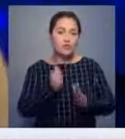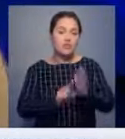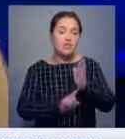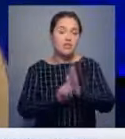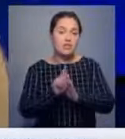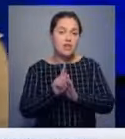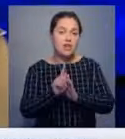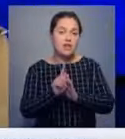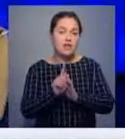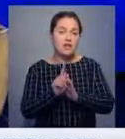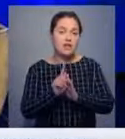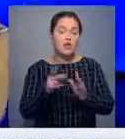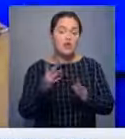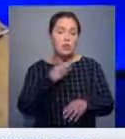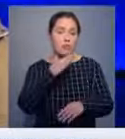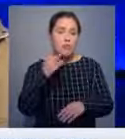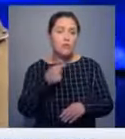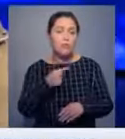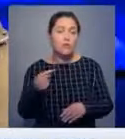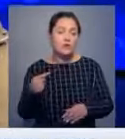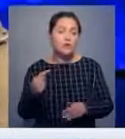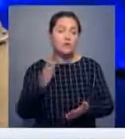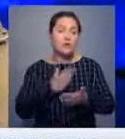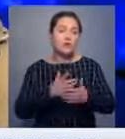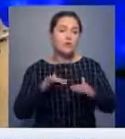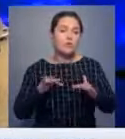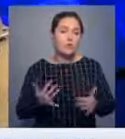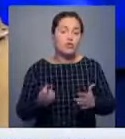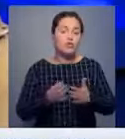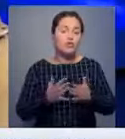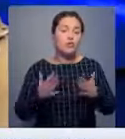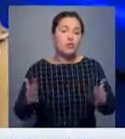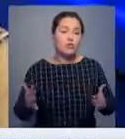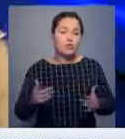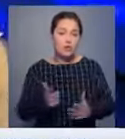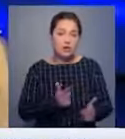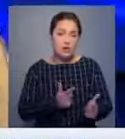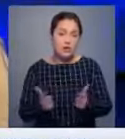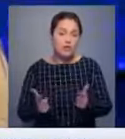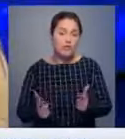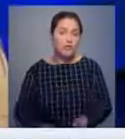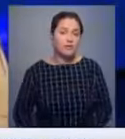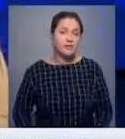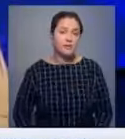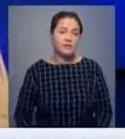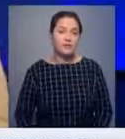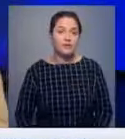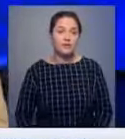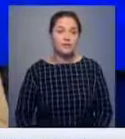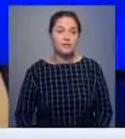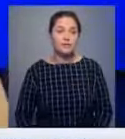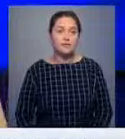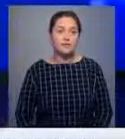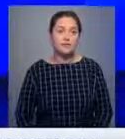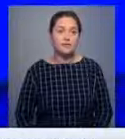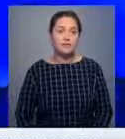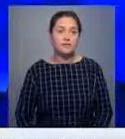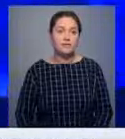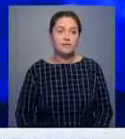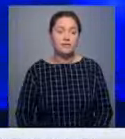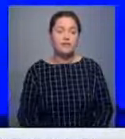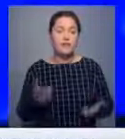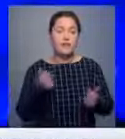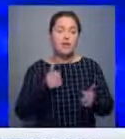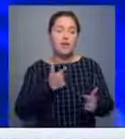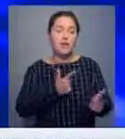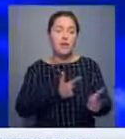не только плюсы, но и минусы есть. Ты будешь уставать еще больше. Ты к этому готова? Конечно, если ты